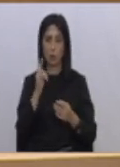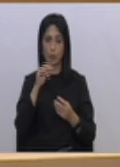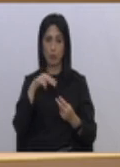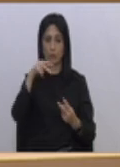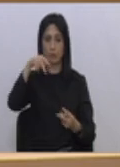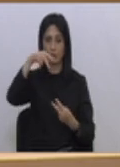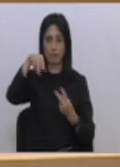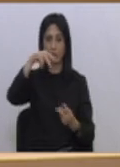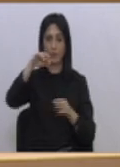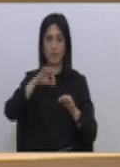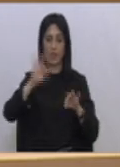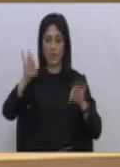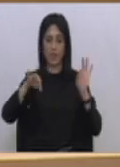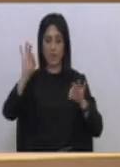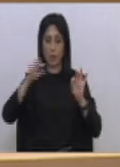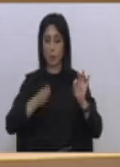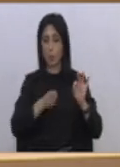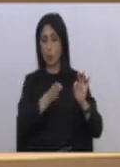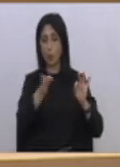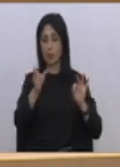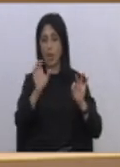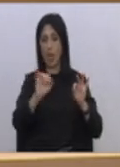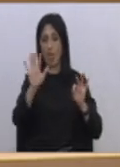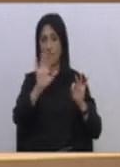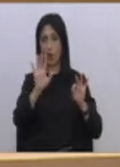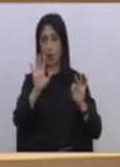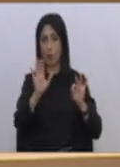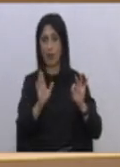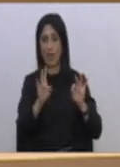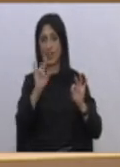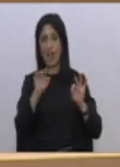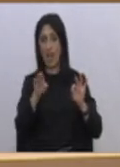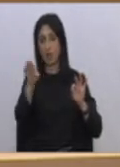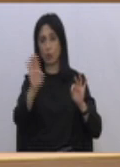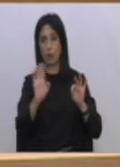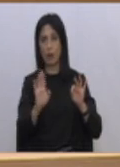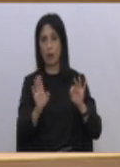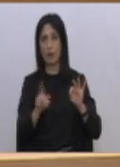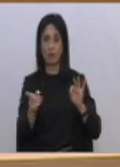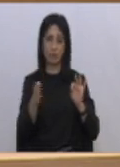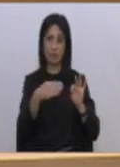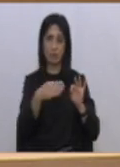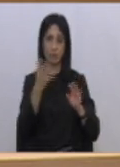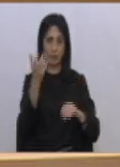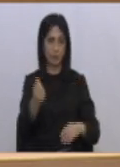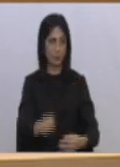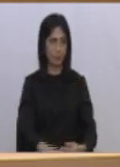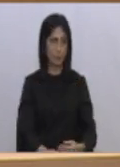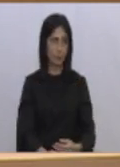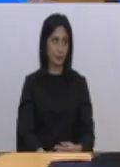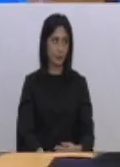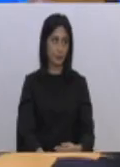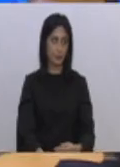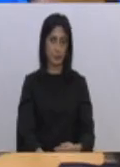მარიონეტი, რომლის საგარეო კურსი არ არის ევროპისკენ, არ არის ნატოსკენ, არ არის დასავლეთისკენ, არამედ